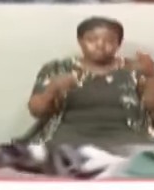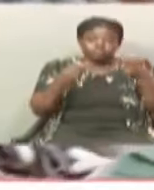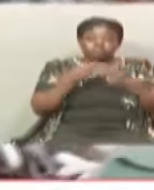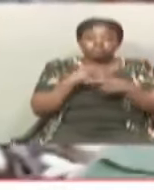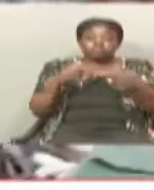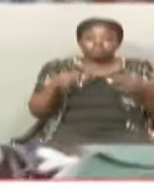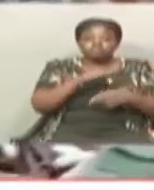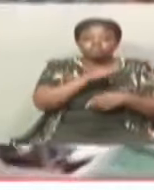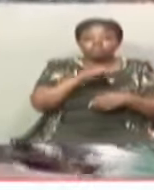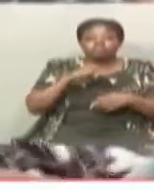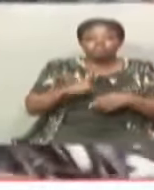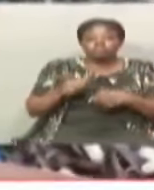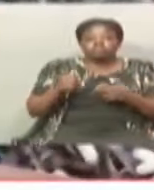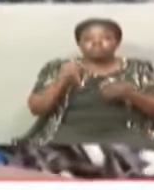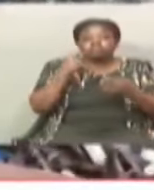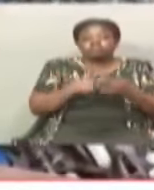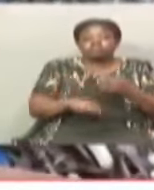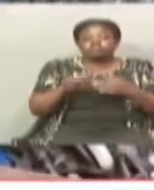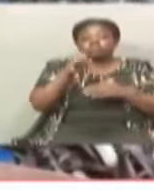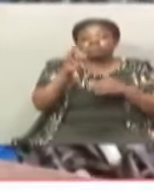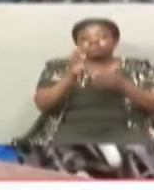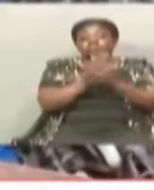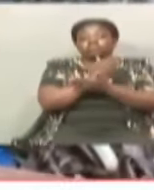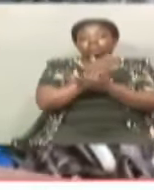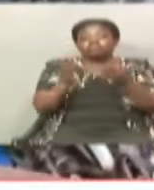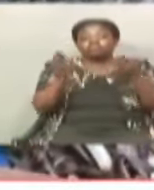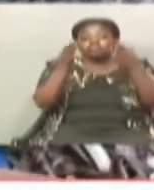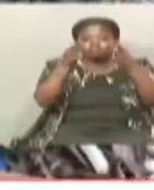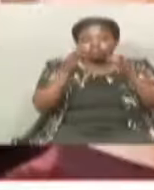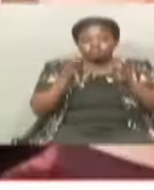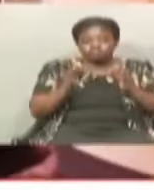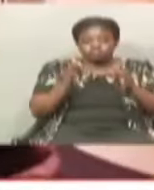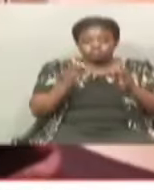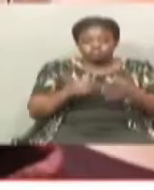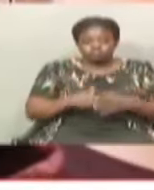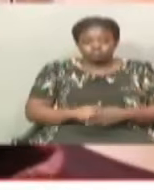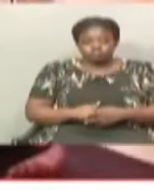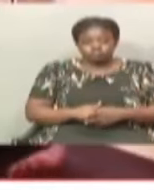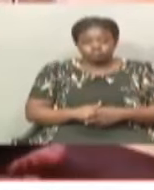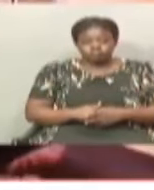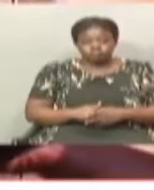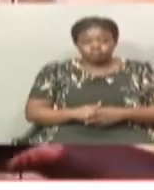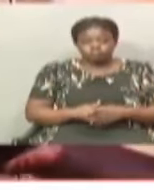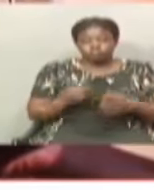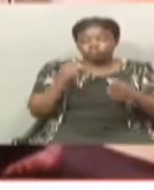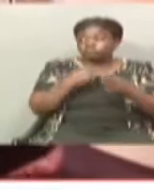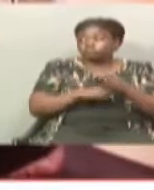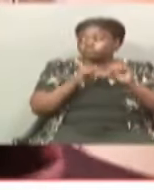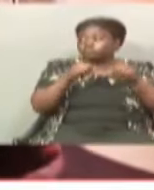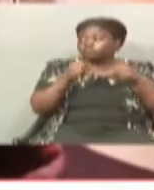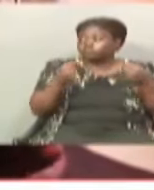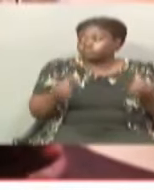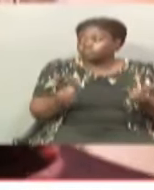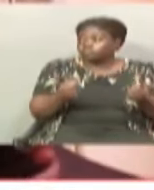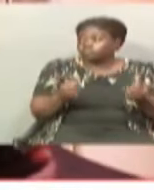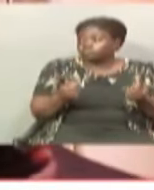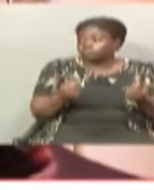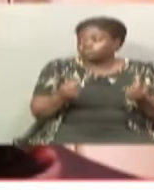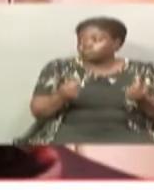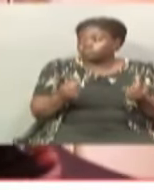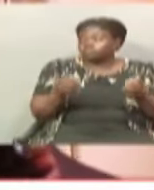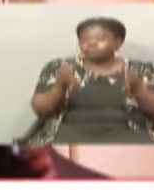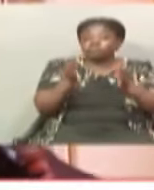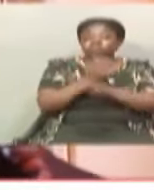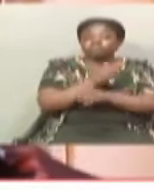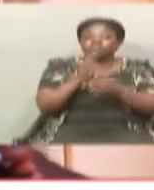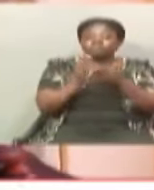baalugaana nga bagamba nti balina okusobola okugabana ebintu. Kati ne bagamba tetugenda kwabya lumbe nga